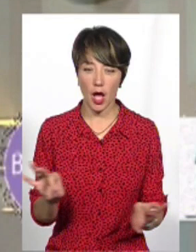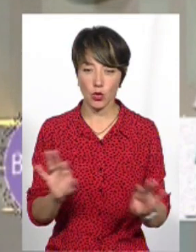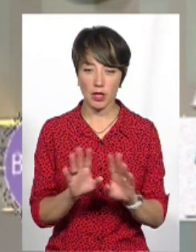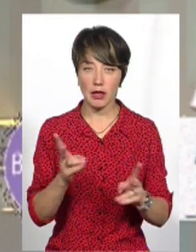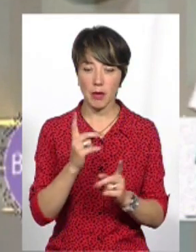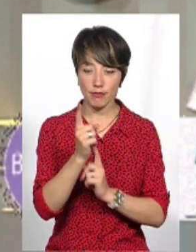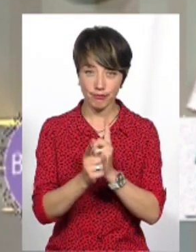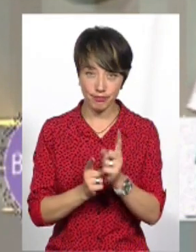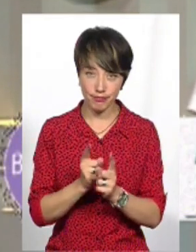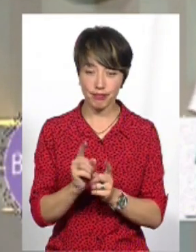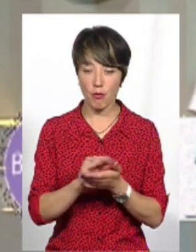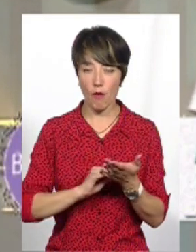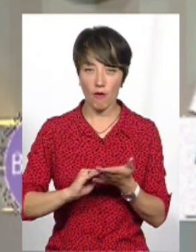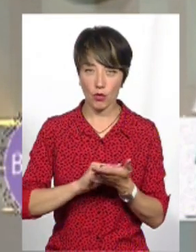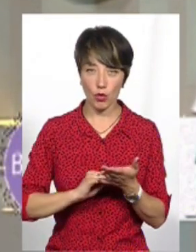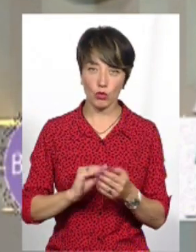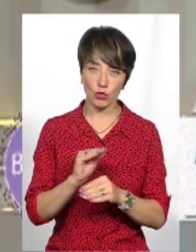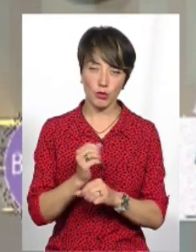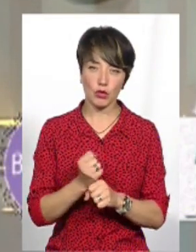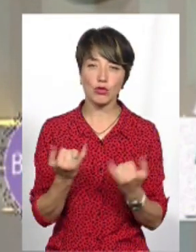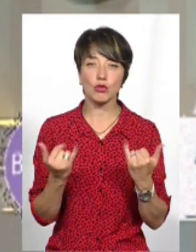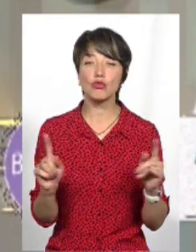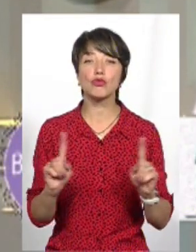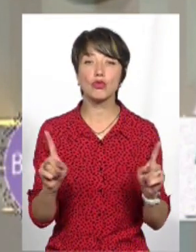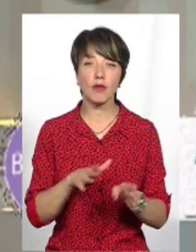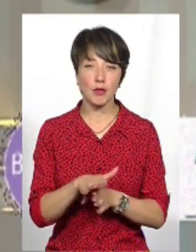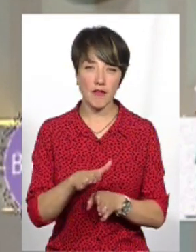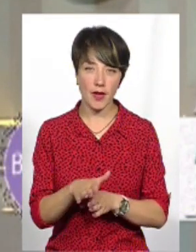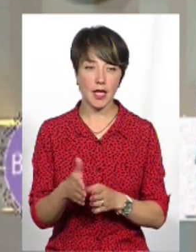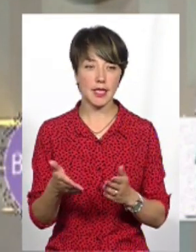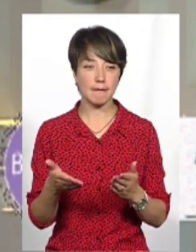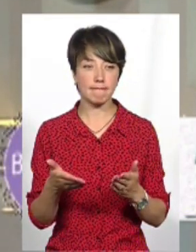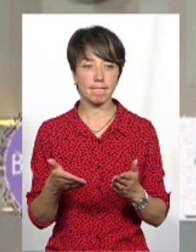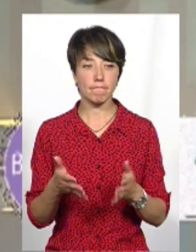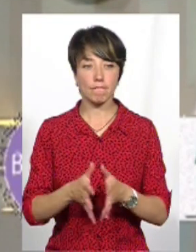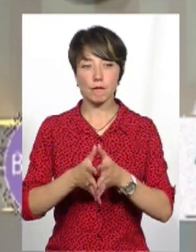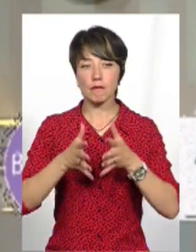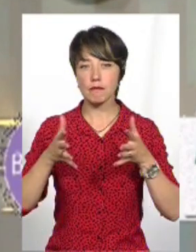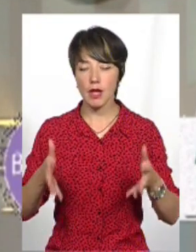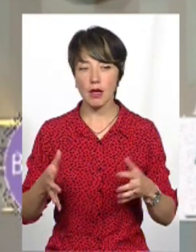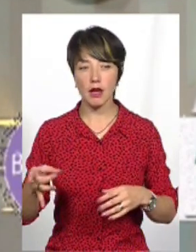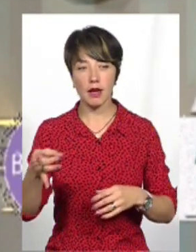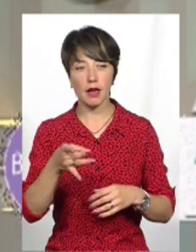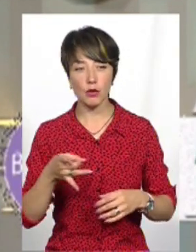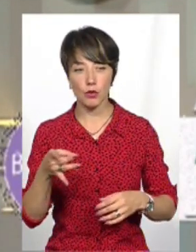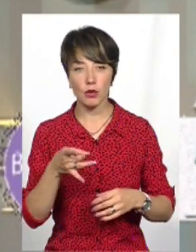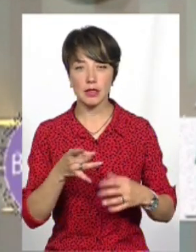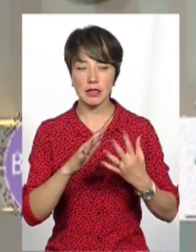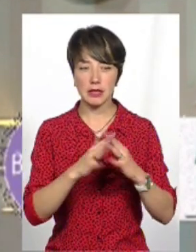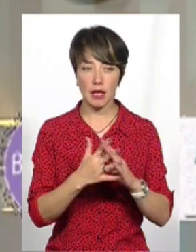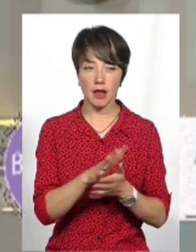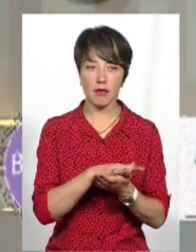допрацьовувати. Значить, що сьогодні відбувається? Сьогодні відбувається от укрупнення районів, райони, значить,